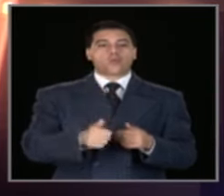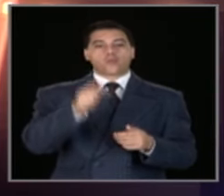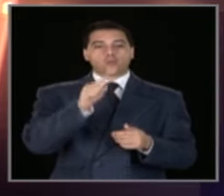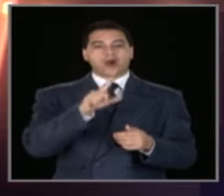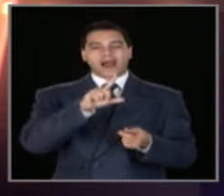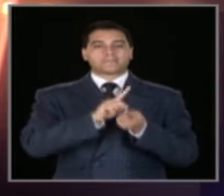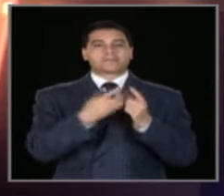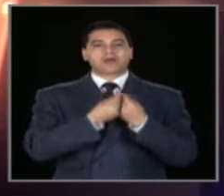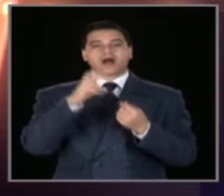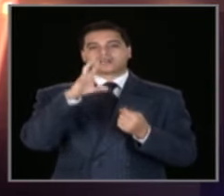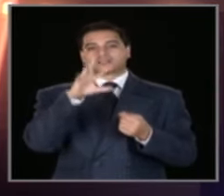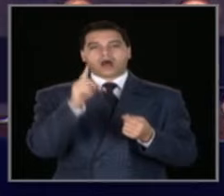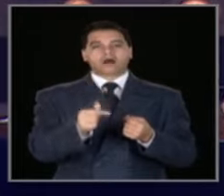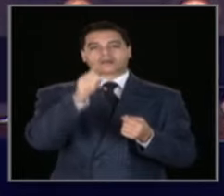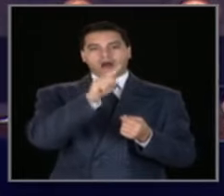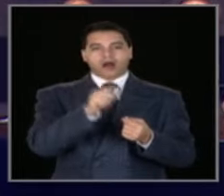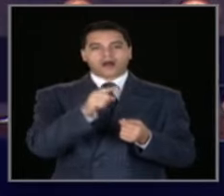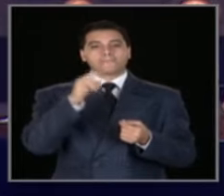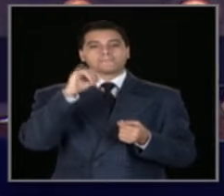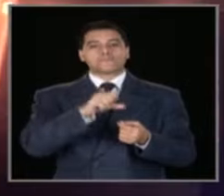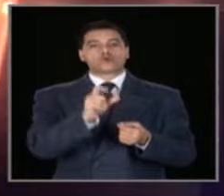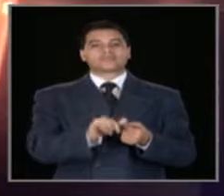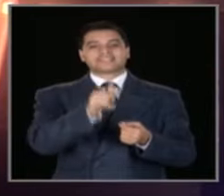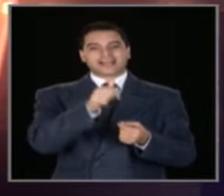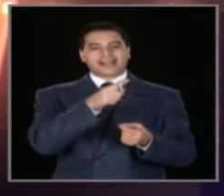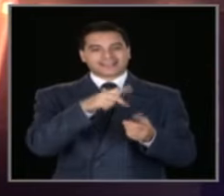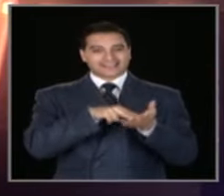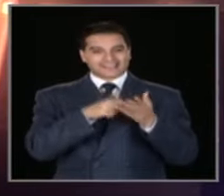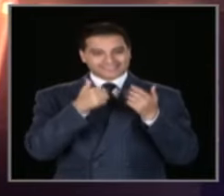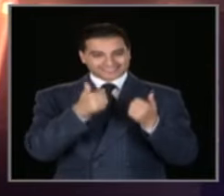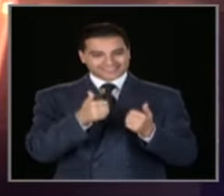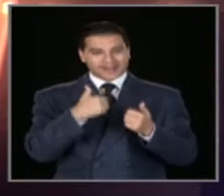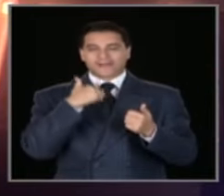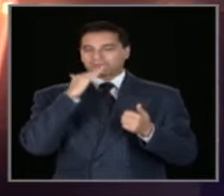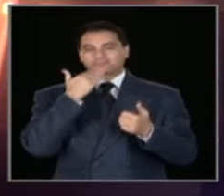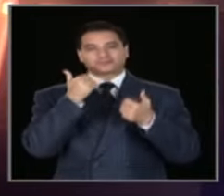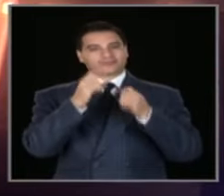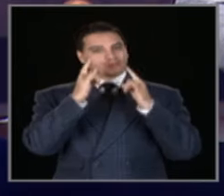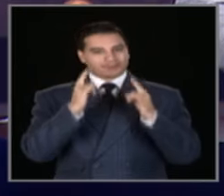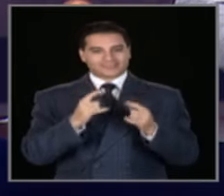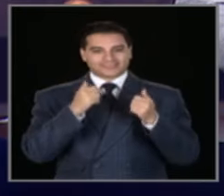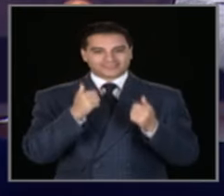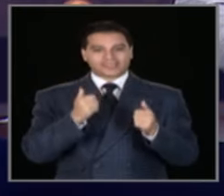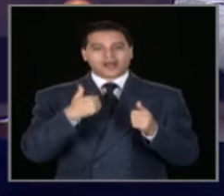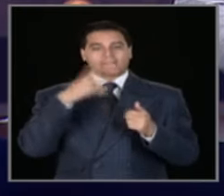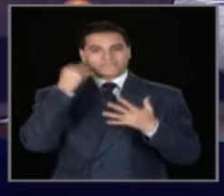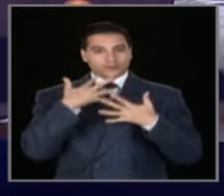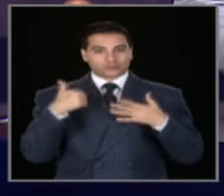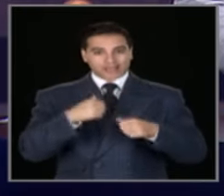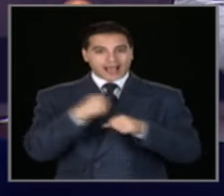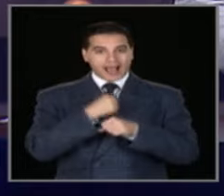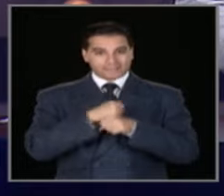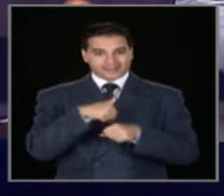زهراء محمد. ازيك يا مونيا؟ ازاي حضرتك يا أستاذ عصام؟ أنا كويس الحمد لله. مبسوطة من أداء